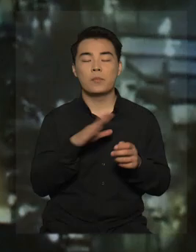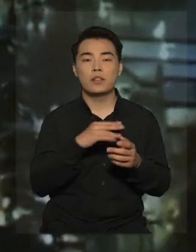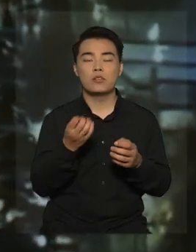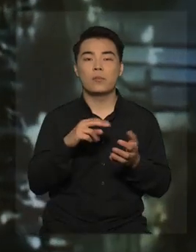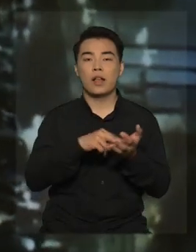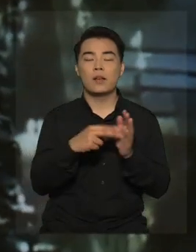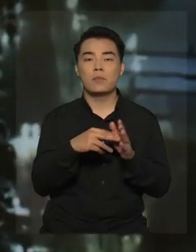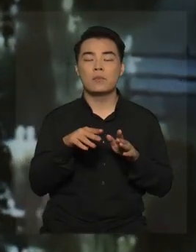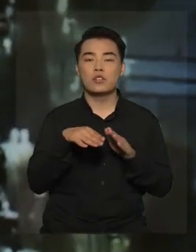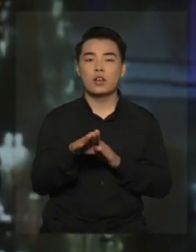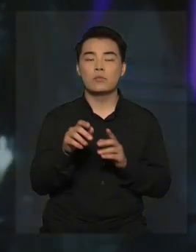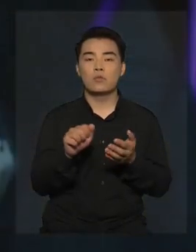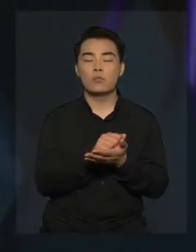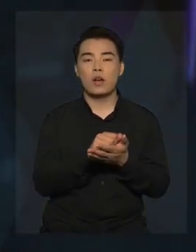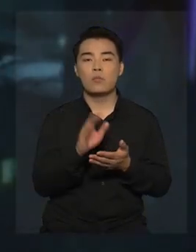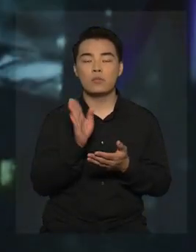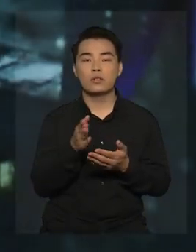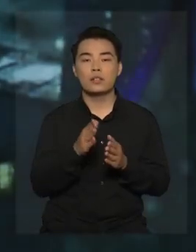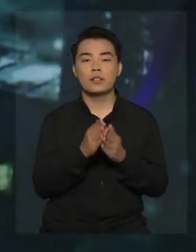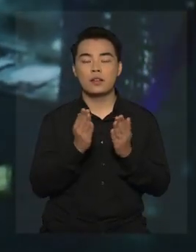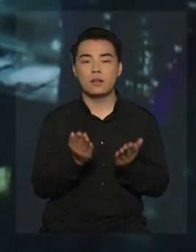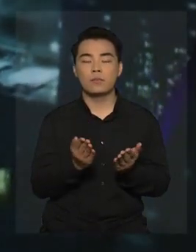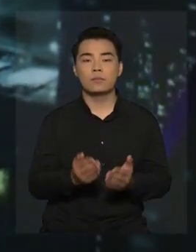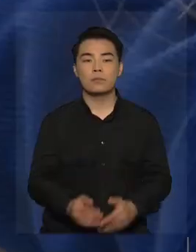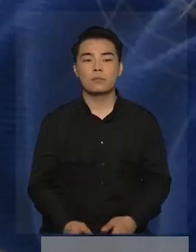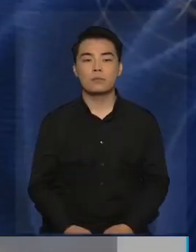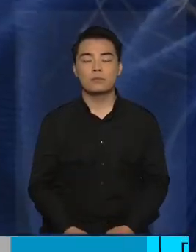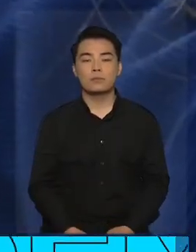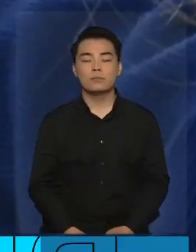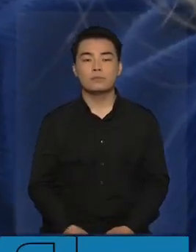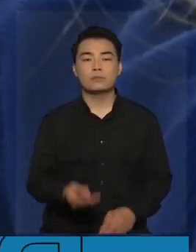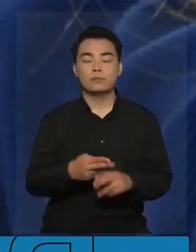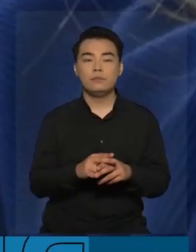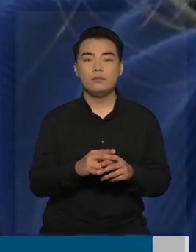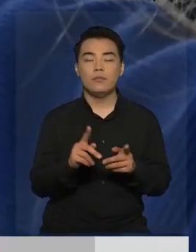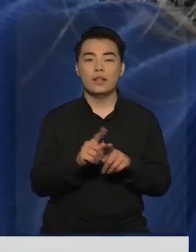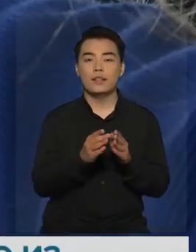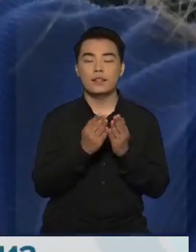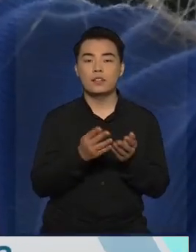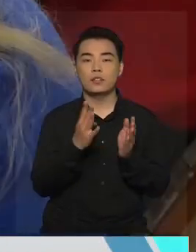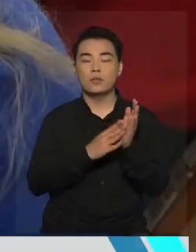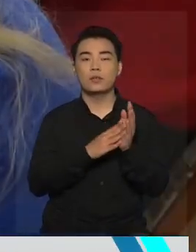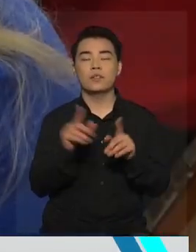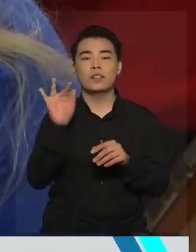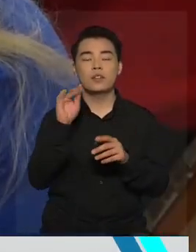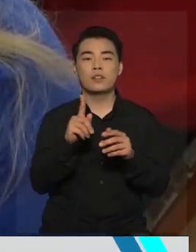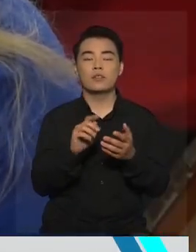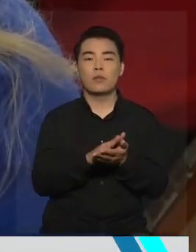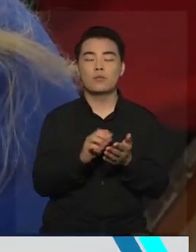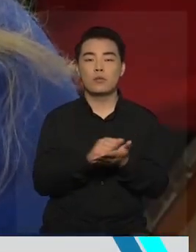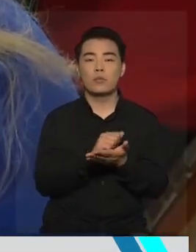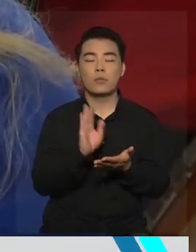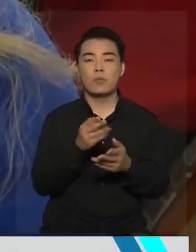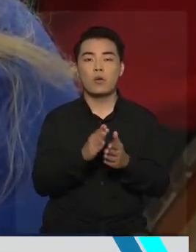планирует напечатать и бумажный вариант книги. В этой книге собрано более 90 архивных документов. Большая из